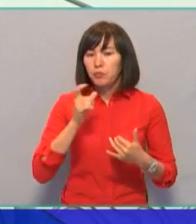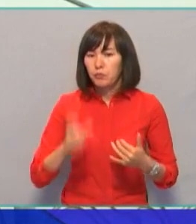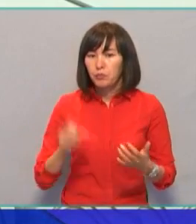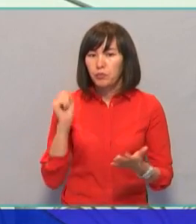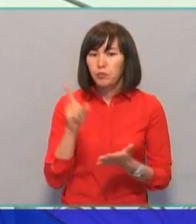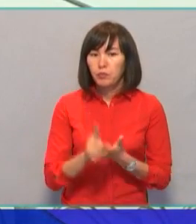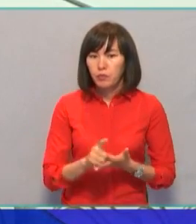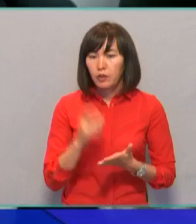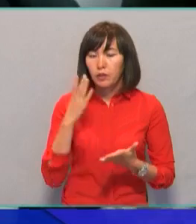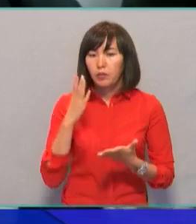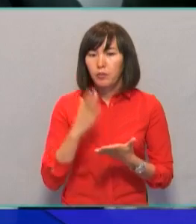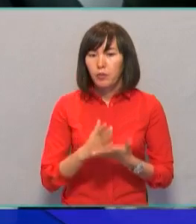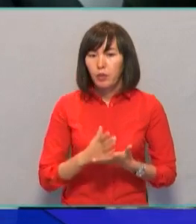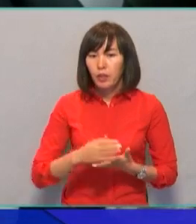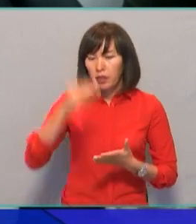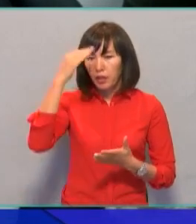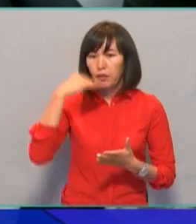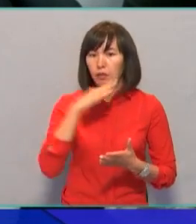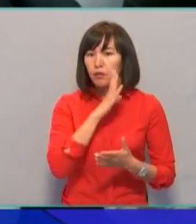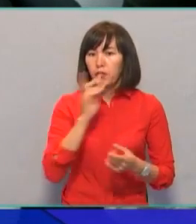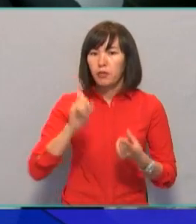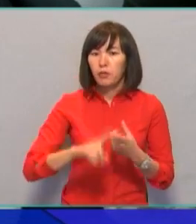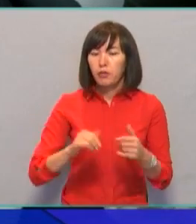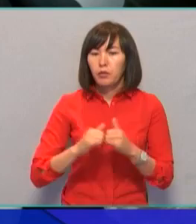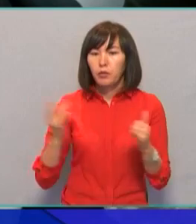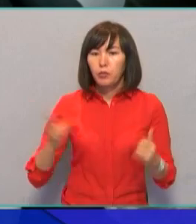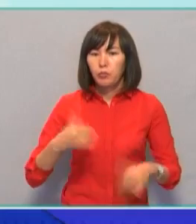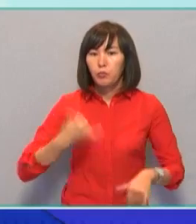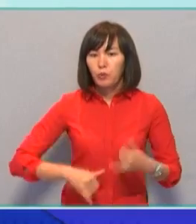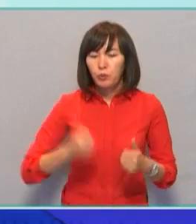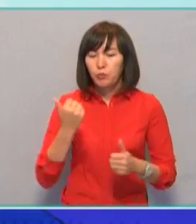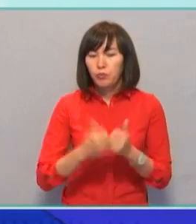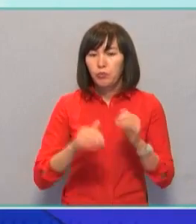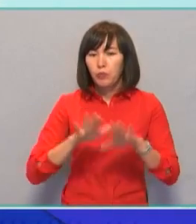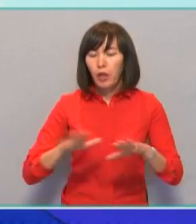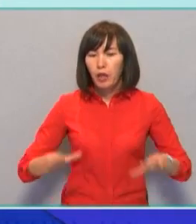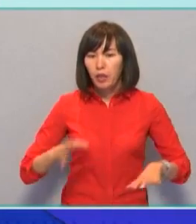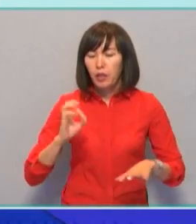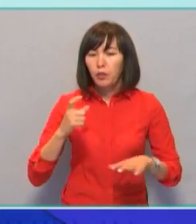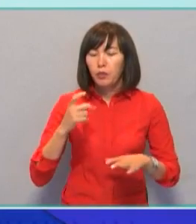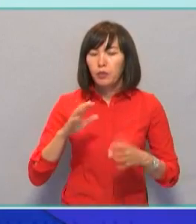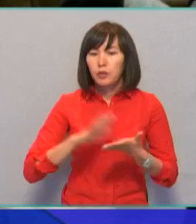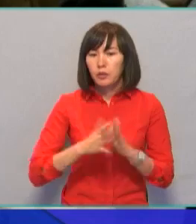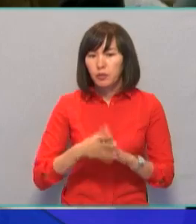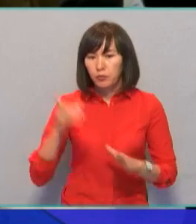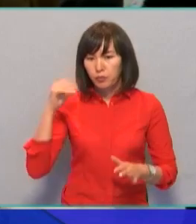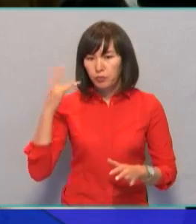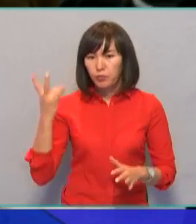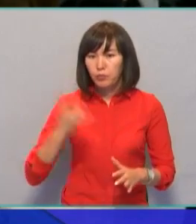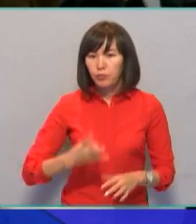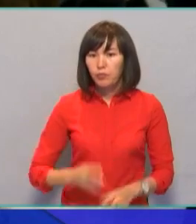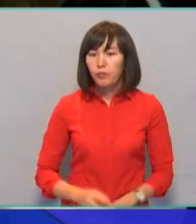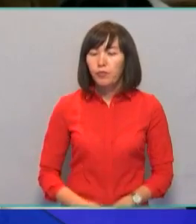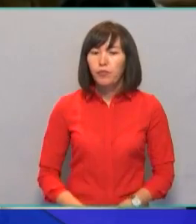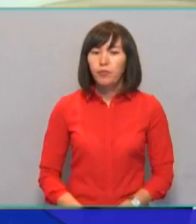артылар жүктің салмағы да ауыр. Ата-анамен байланыс арттыру қажет. Мұғалім әрбір баланың әлеуметтік жағдайынан хабардар болу керек